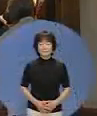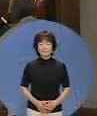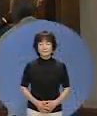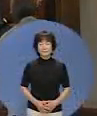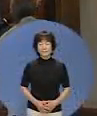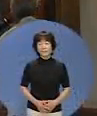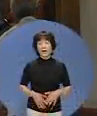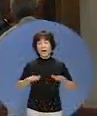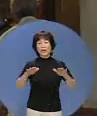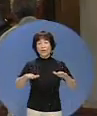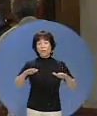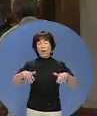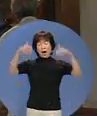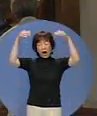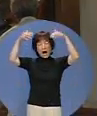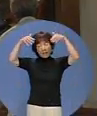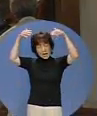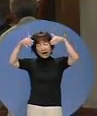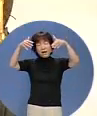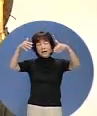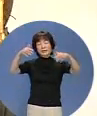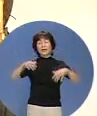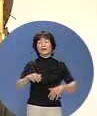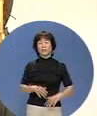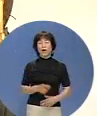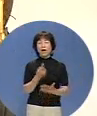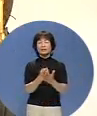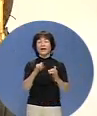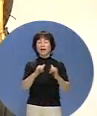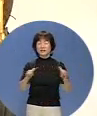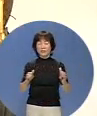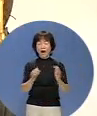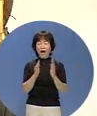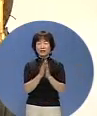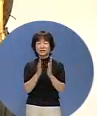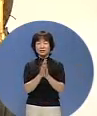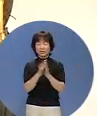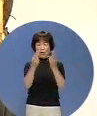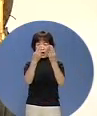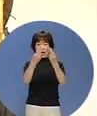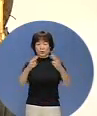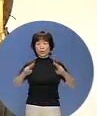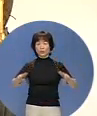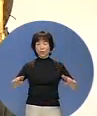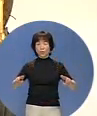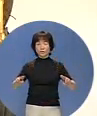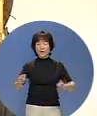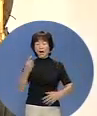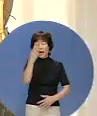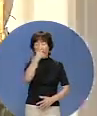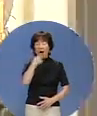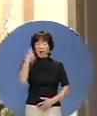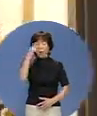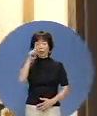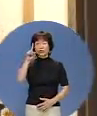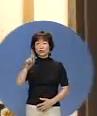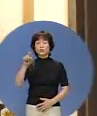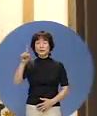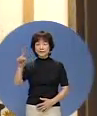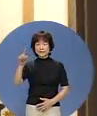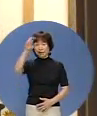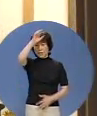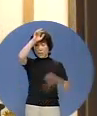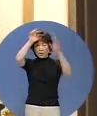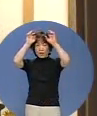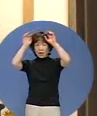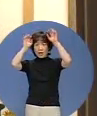当日はあいにくの空模様でしたが、参加者は神社の観音堂に祀られた11面観音像を